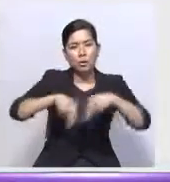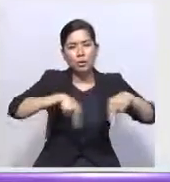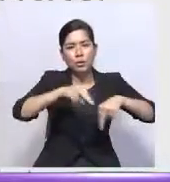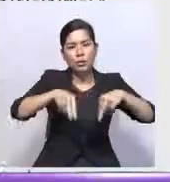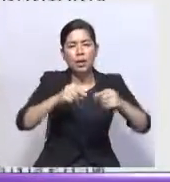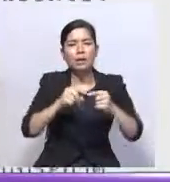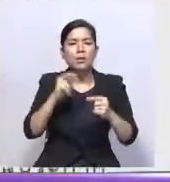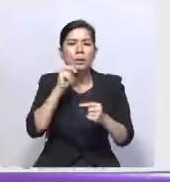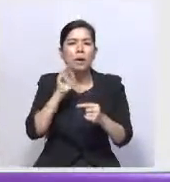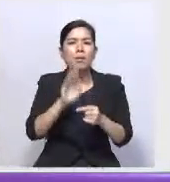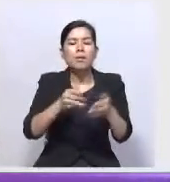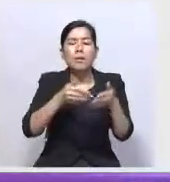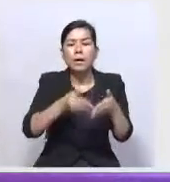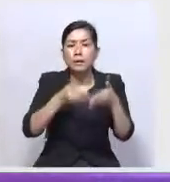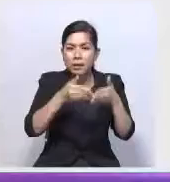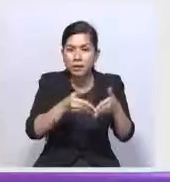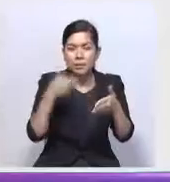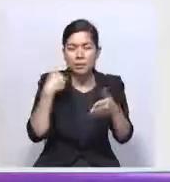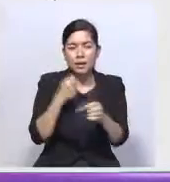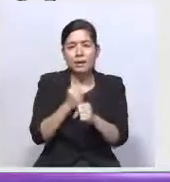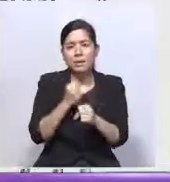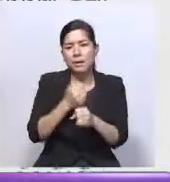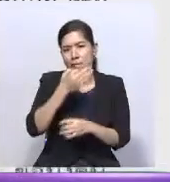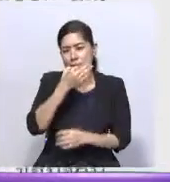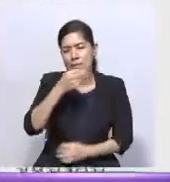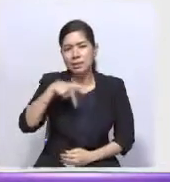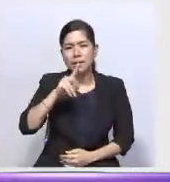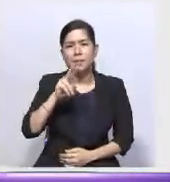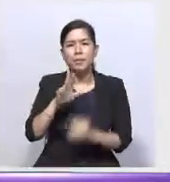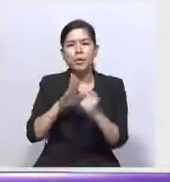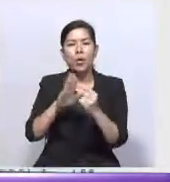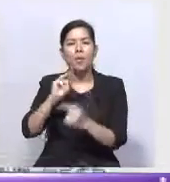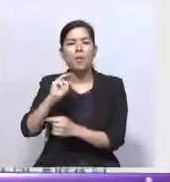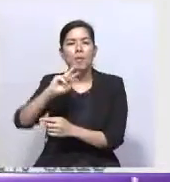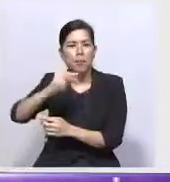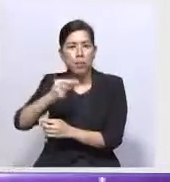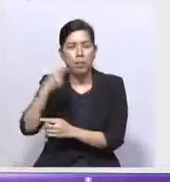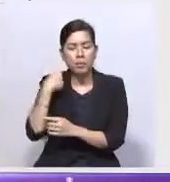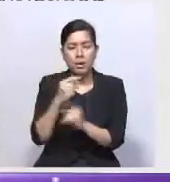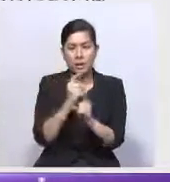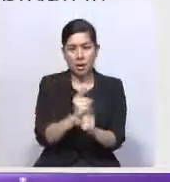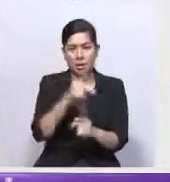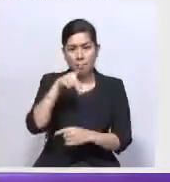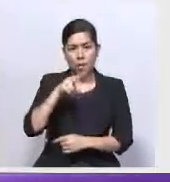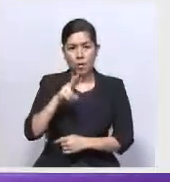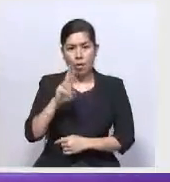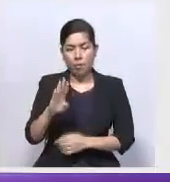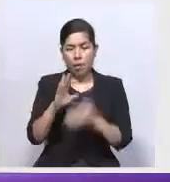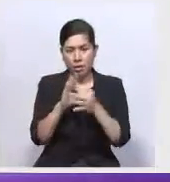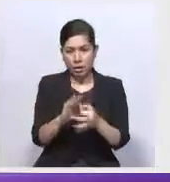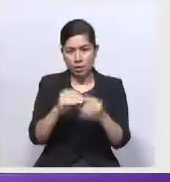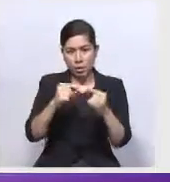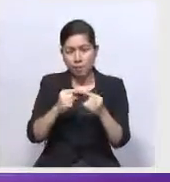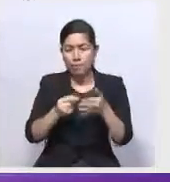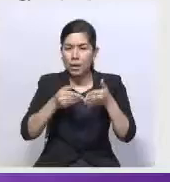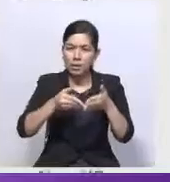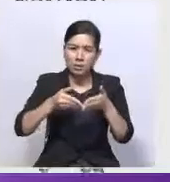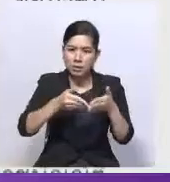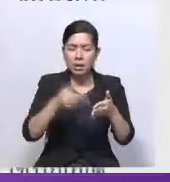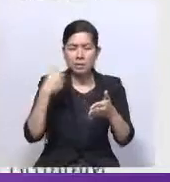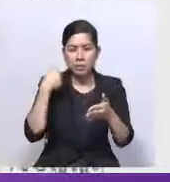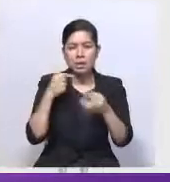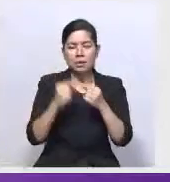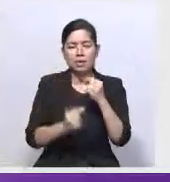ำหรับการเดินเรือการทำอาชีพประมงและป้องกันอุทกภัยตามพระราชบัญญัติการเดินเรือในน่านน้ำไทยพุ